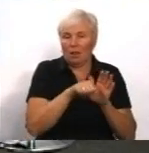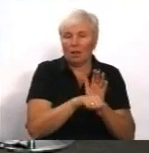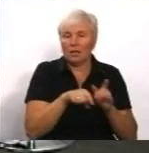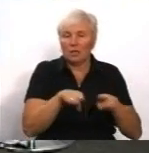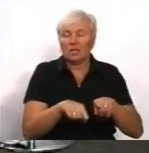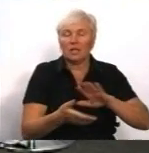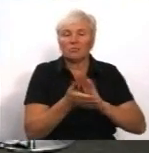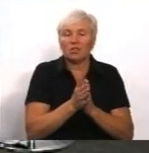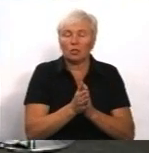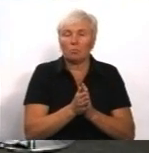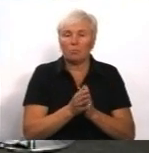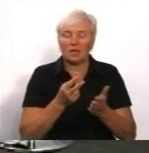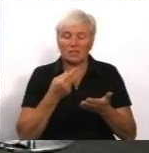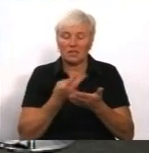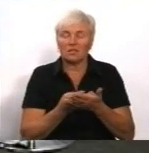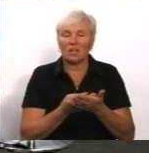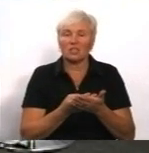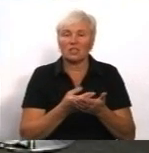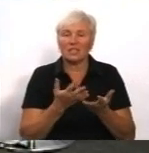зменшили кількість лисів на...